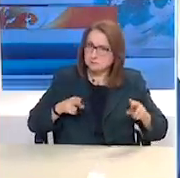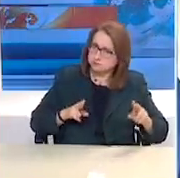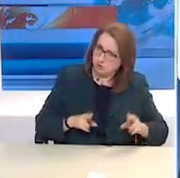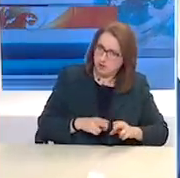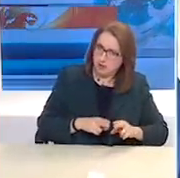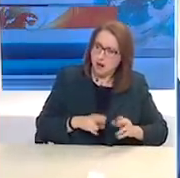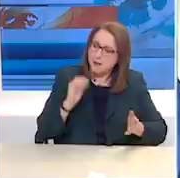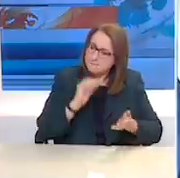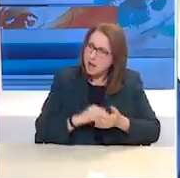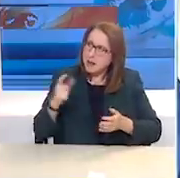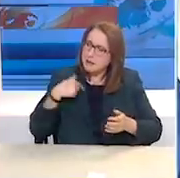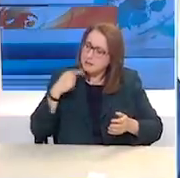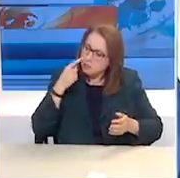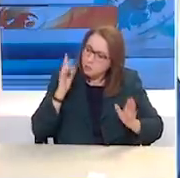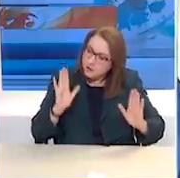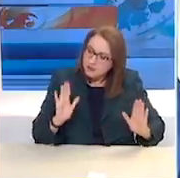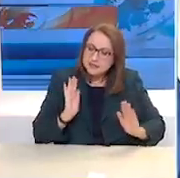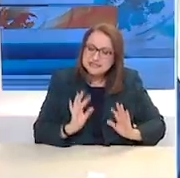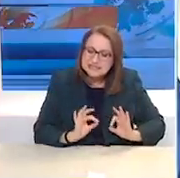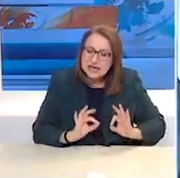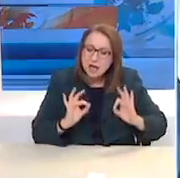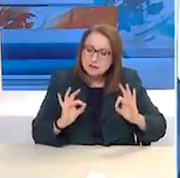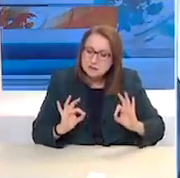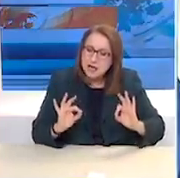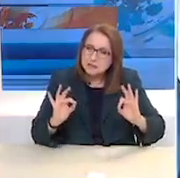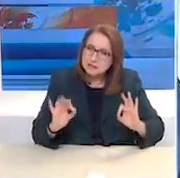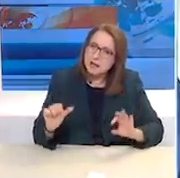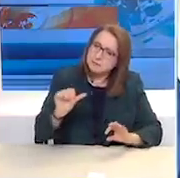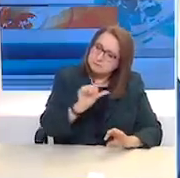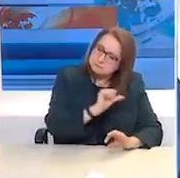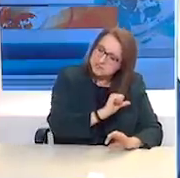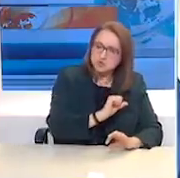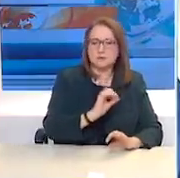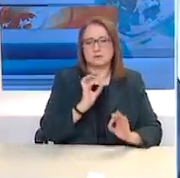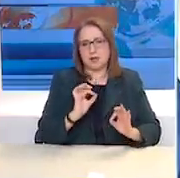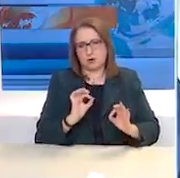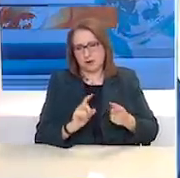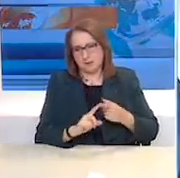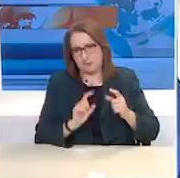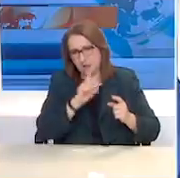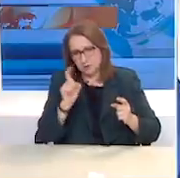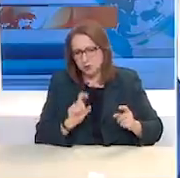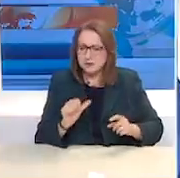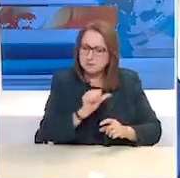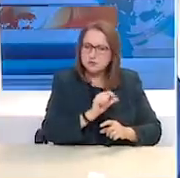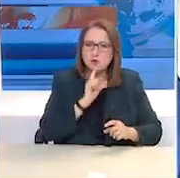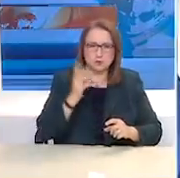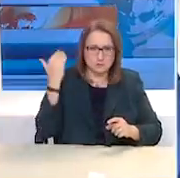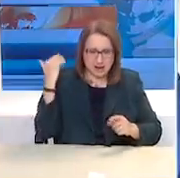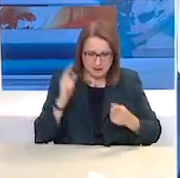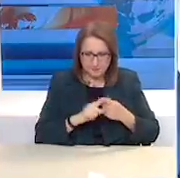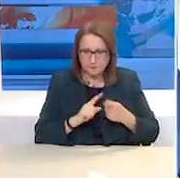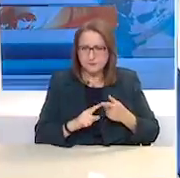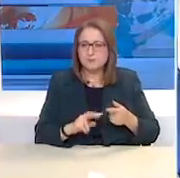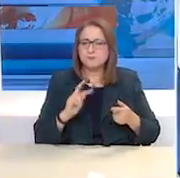σταδιακά, ελεγχόμενα, θα επανέλθουμε στην κανονικότητα. Αυτό είναι το ένα. Είπαμε, θα ανακοινωθούν περαιτέρω, ίσως από την άλλη εβδομάδα